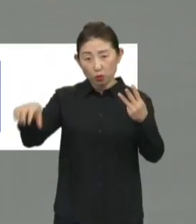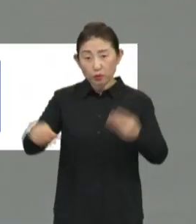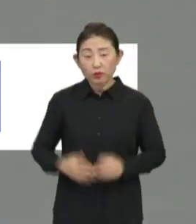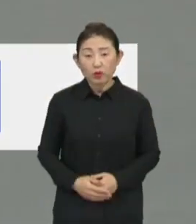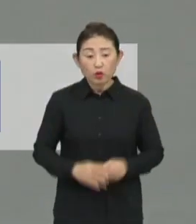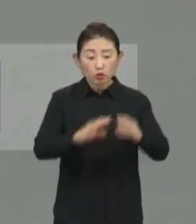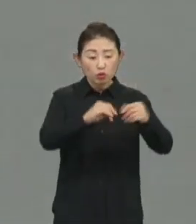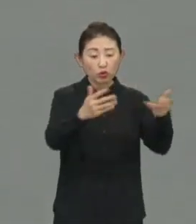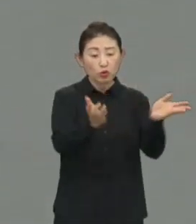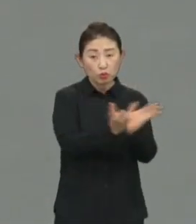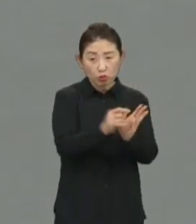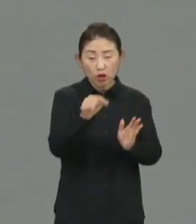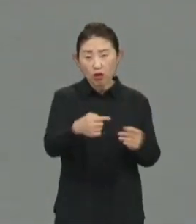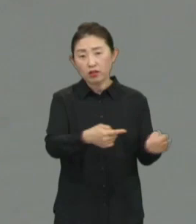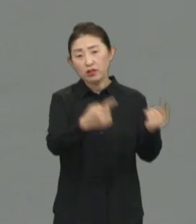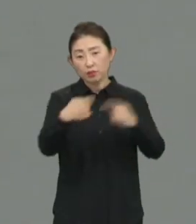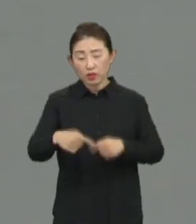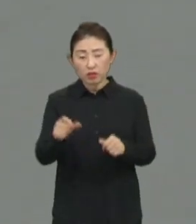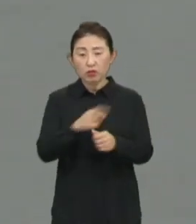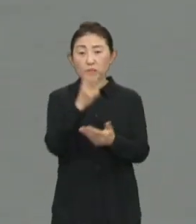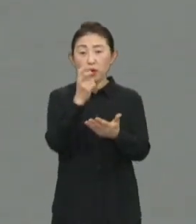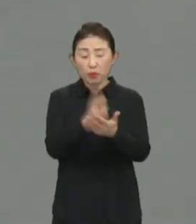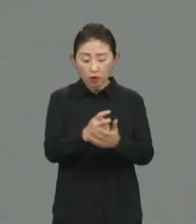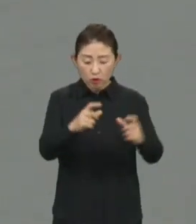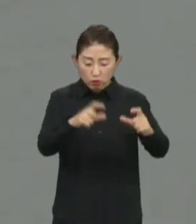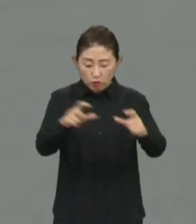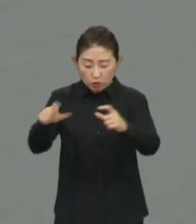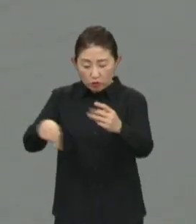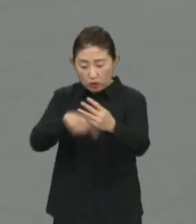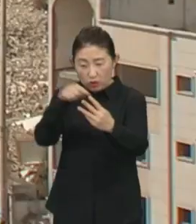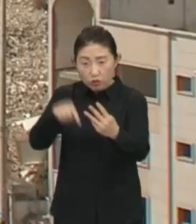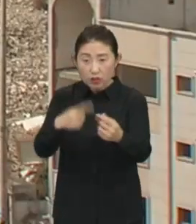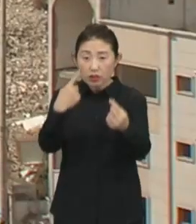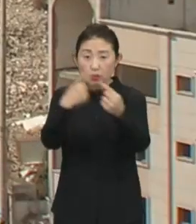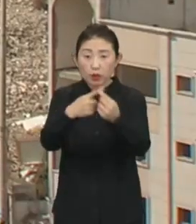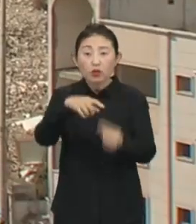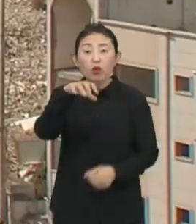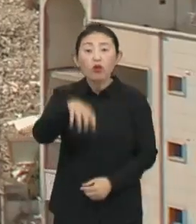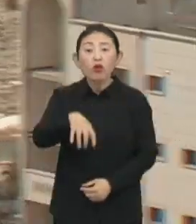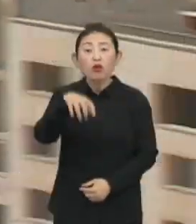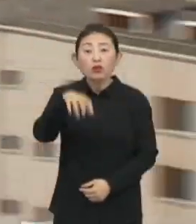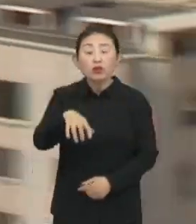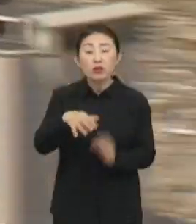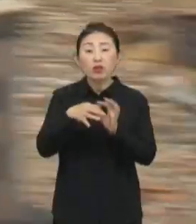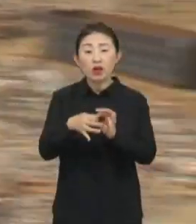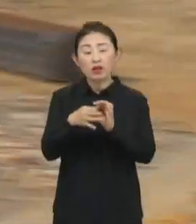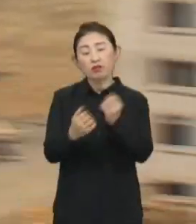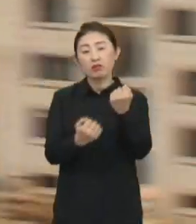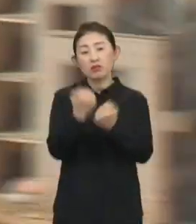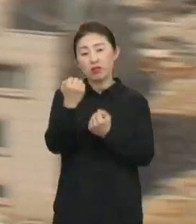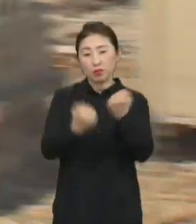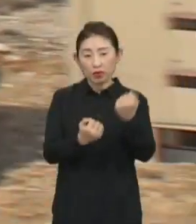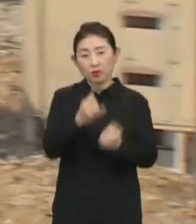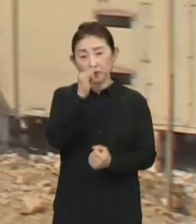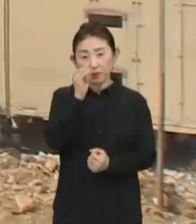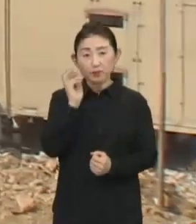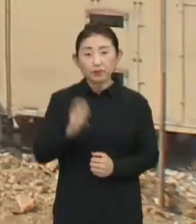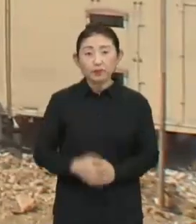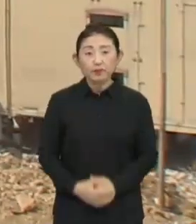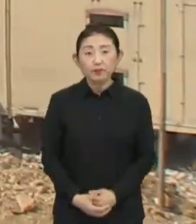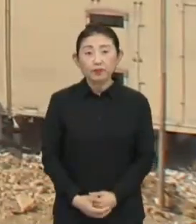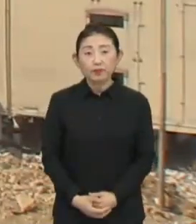참석하는 이번 설명회에선 특별법 대상지 중 가장 먼저 정비 사업을 추진하는 선도 지구에 대한 설명도 함께 진행될